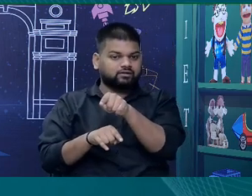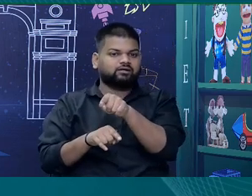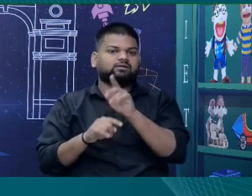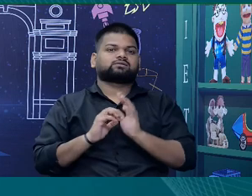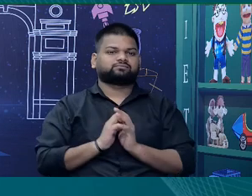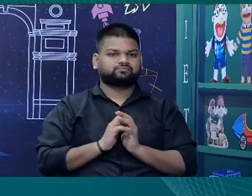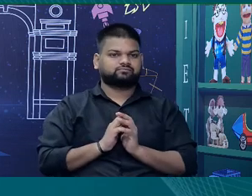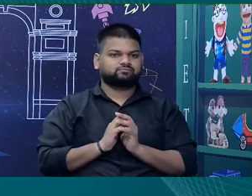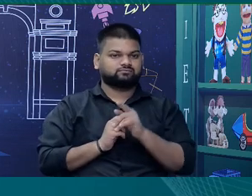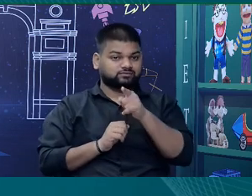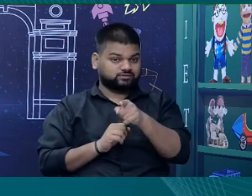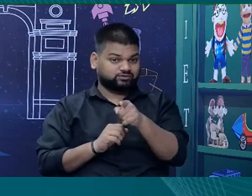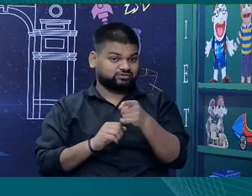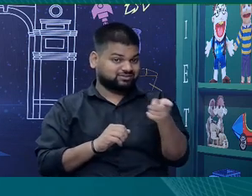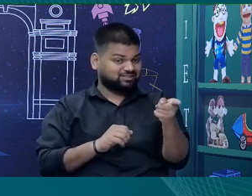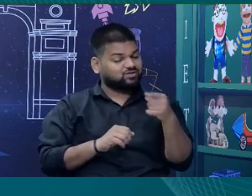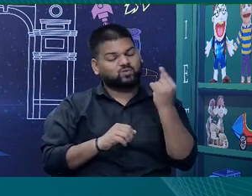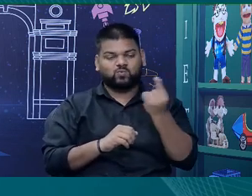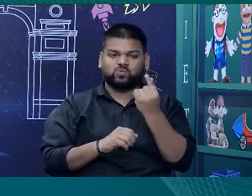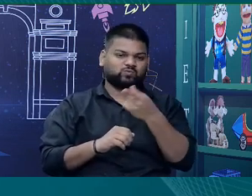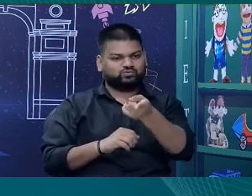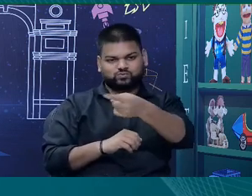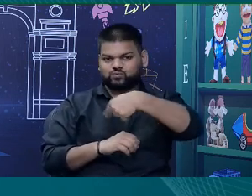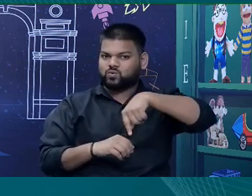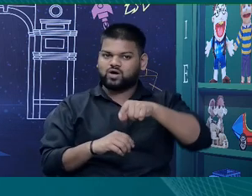अलजेब्राइक फैक्टर्स होते हैं